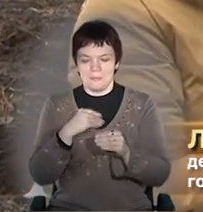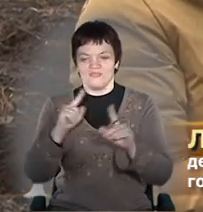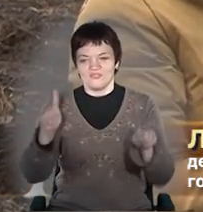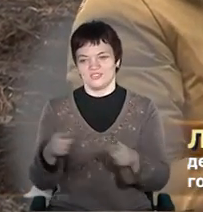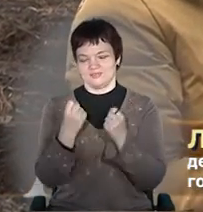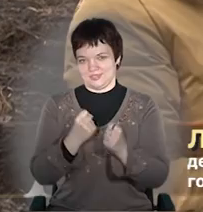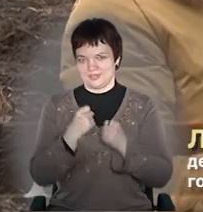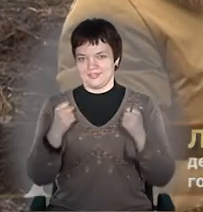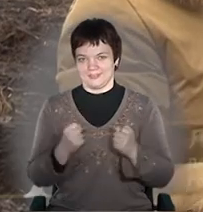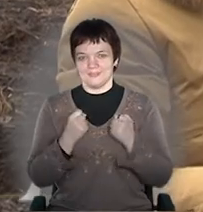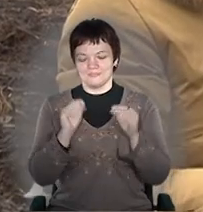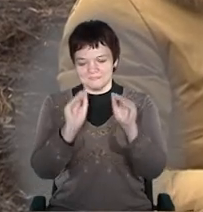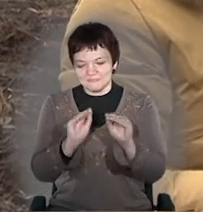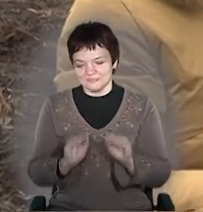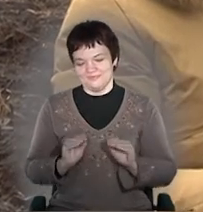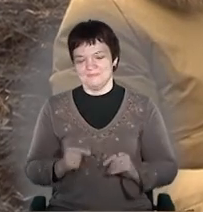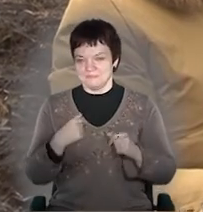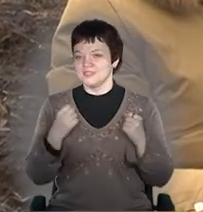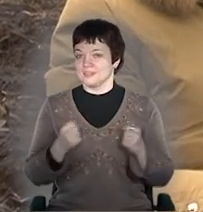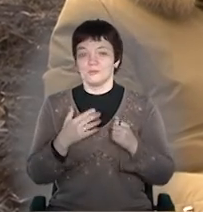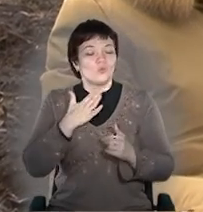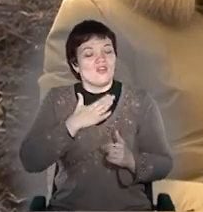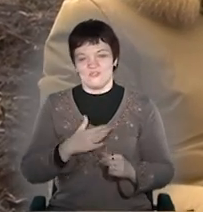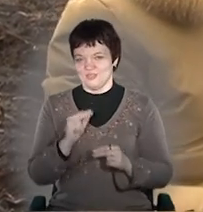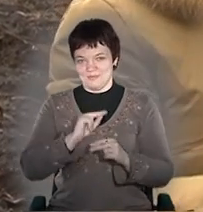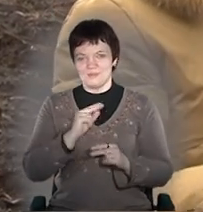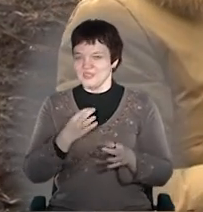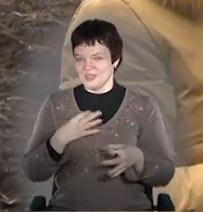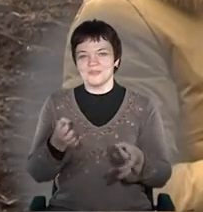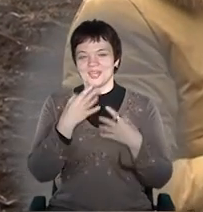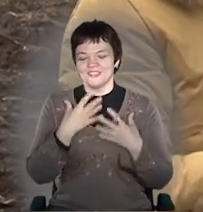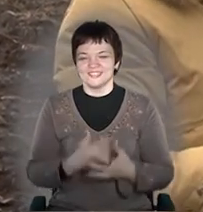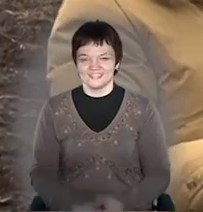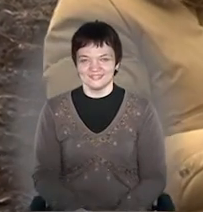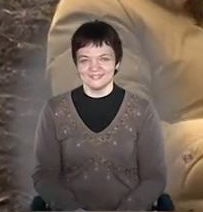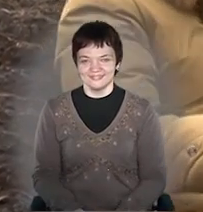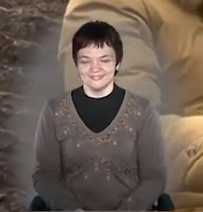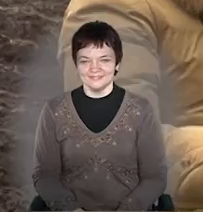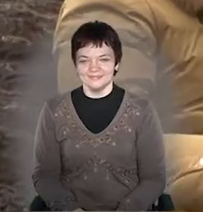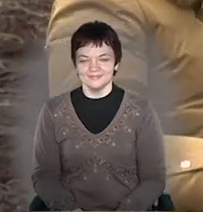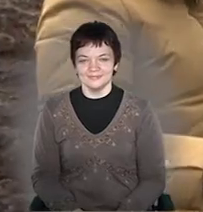можем восстановить вот тот баланс, который должен существовать. Поэтому мы работаем с удовольствием, нам нравится.